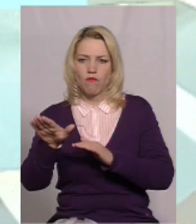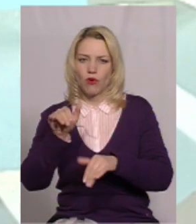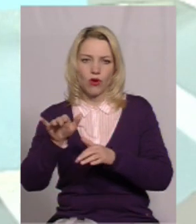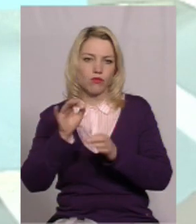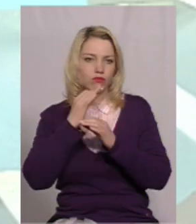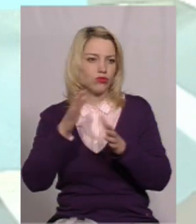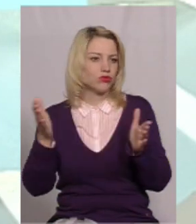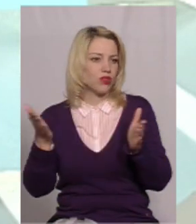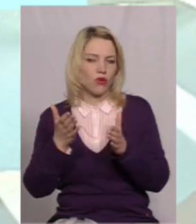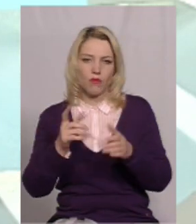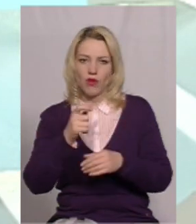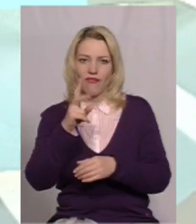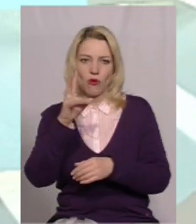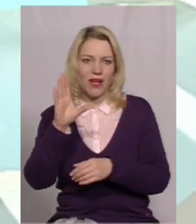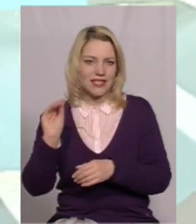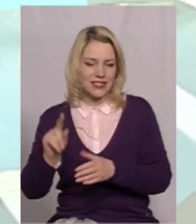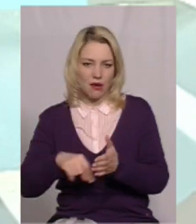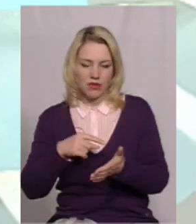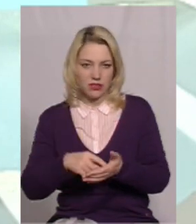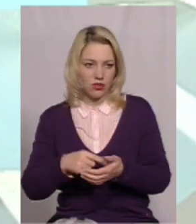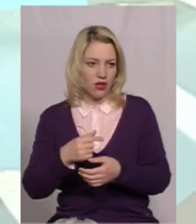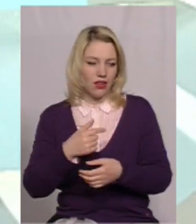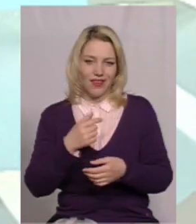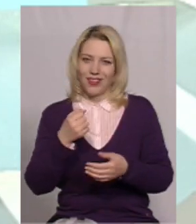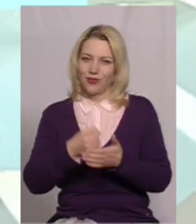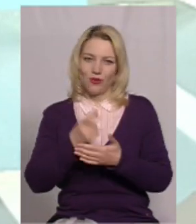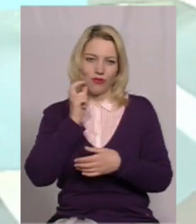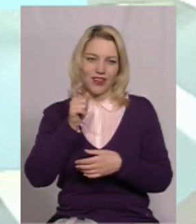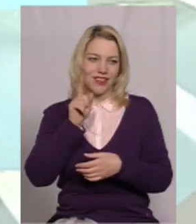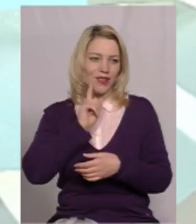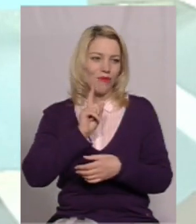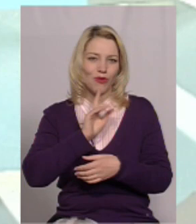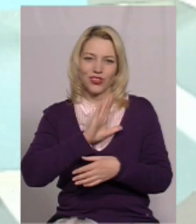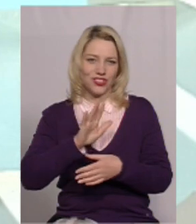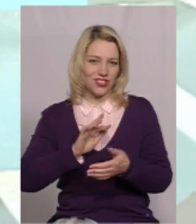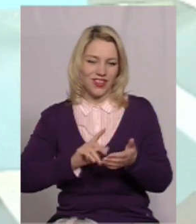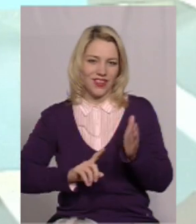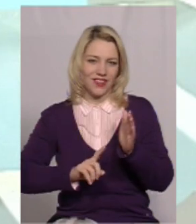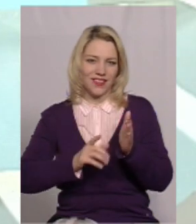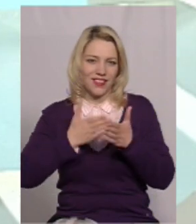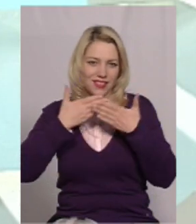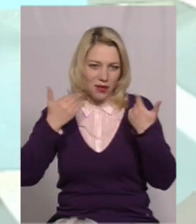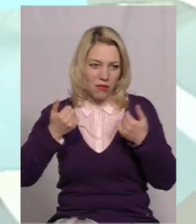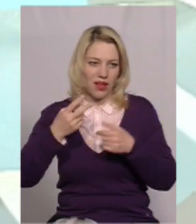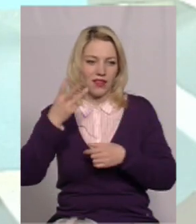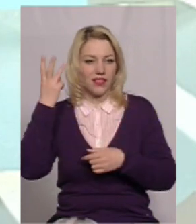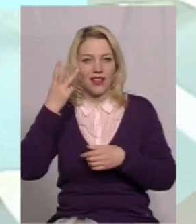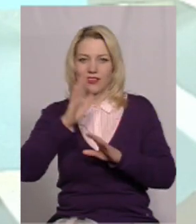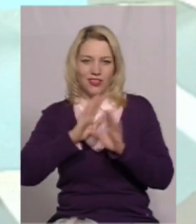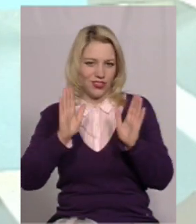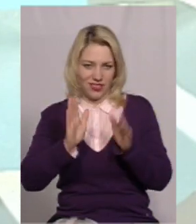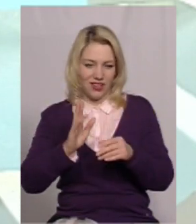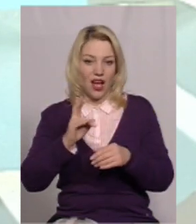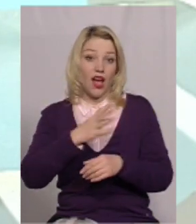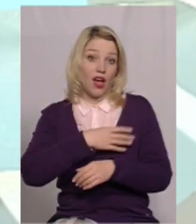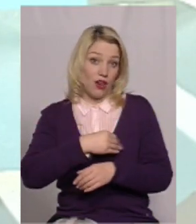будь-якому європейському місті. До України поки що вони не дійшли, не тільки до Хмельницького, а й до